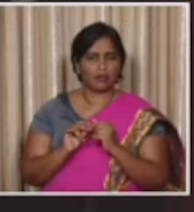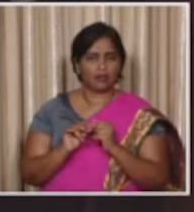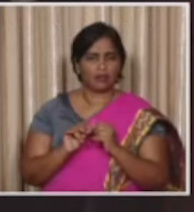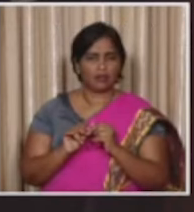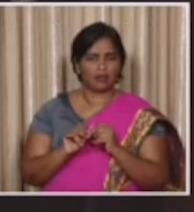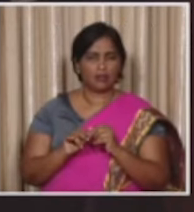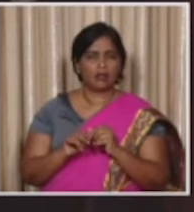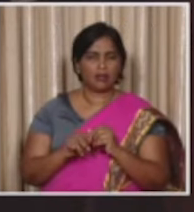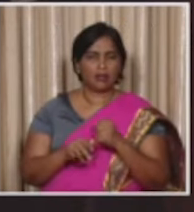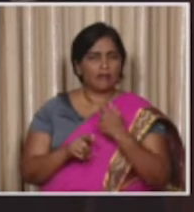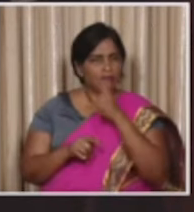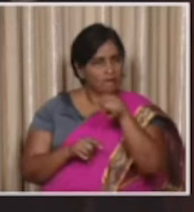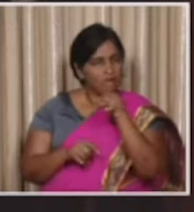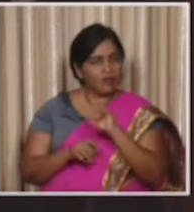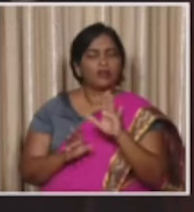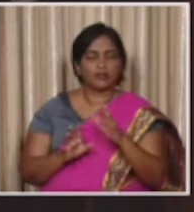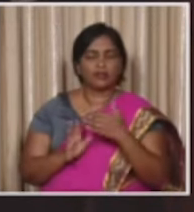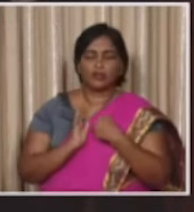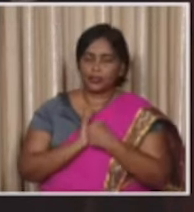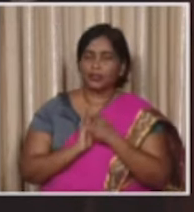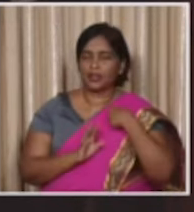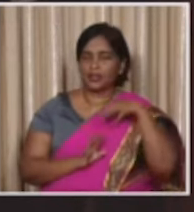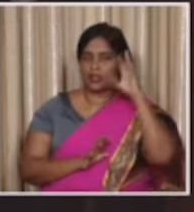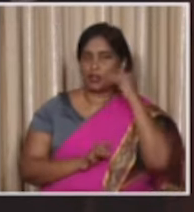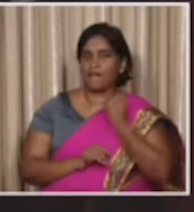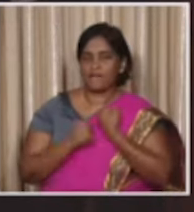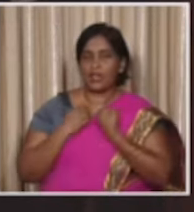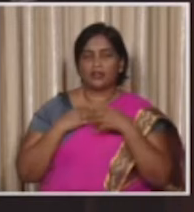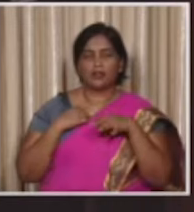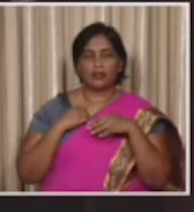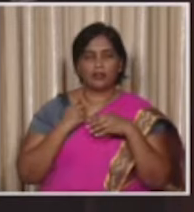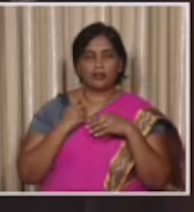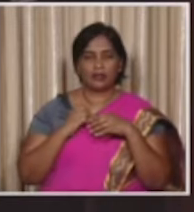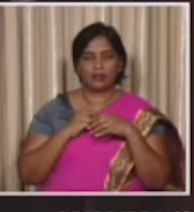තේරුම් ගමු අපි වැරද්දක් කරා වැරද්දට ඉස්සනමල අපි දැනගමු වැරද්ද පිළිගන්න.